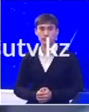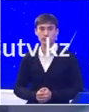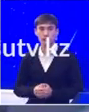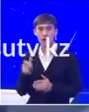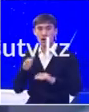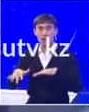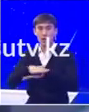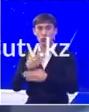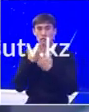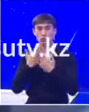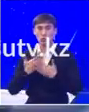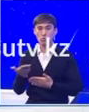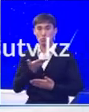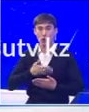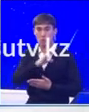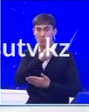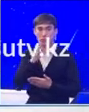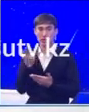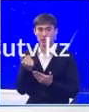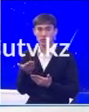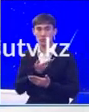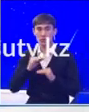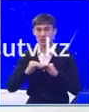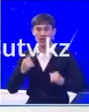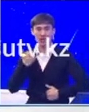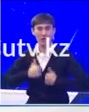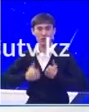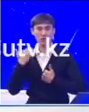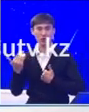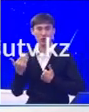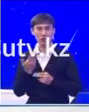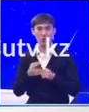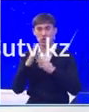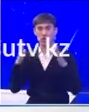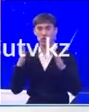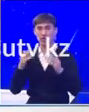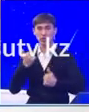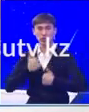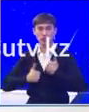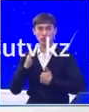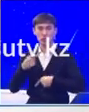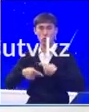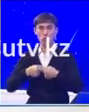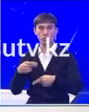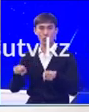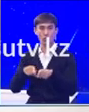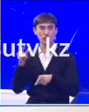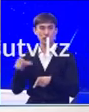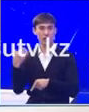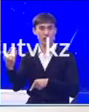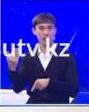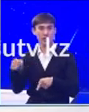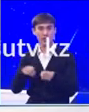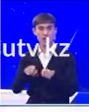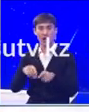Народ искренне любил мою маму. Конечно же, мы, ее дети, гордимся ею. Это большая честь быть потомком такого человека, как она. Она